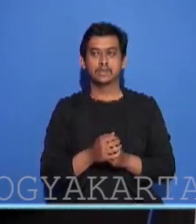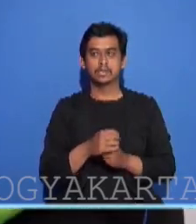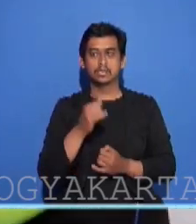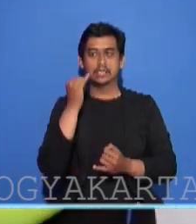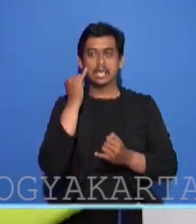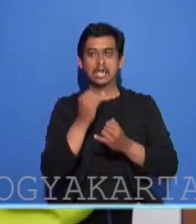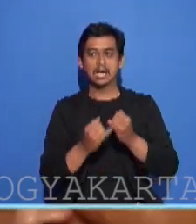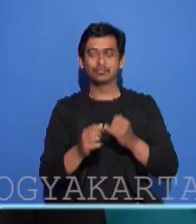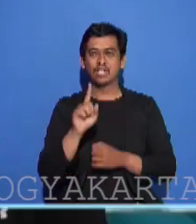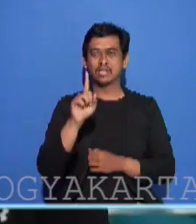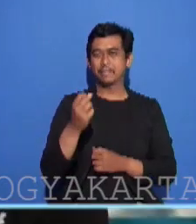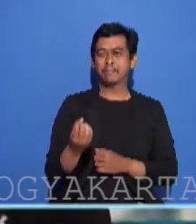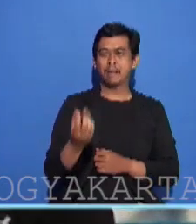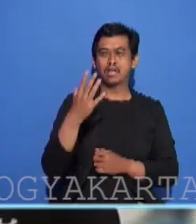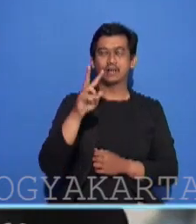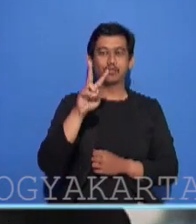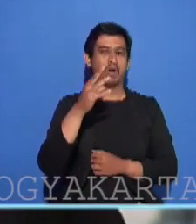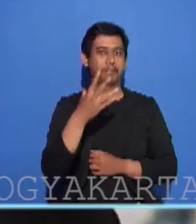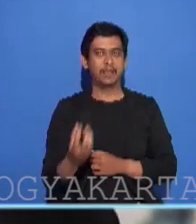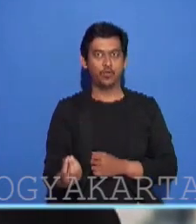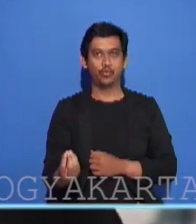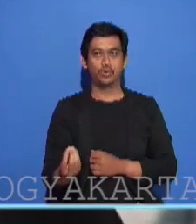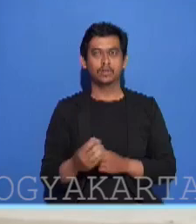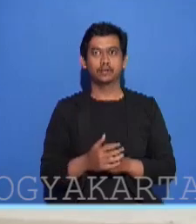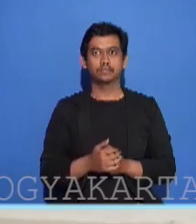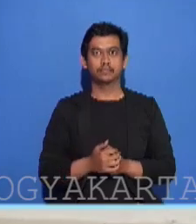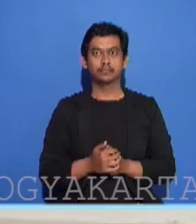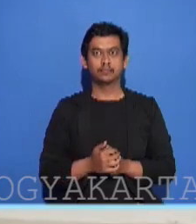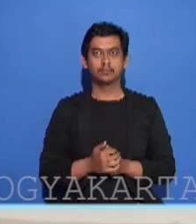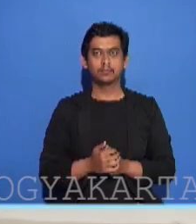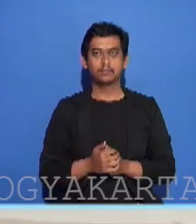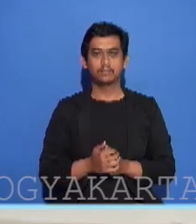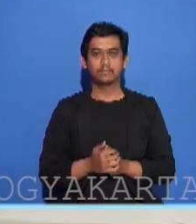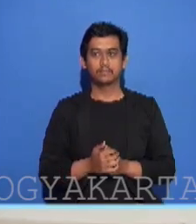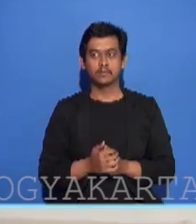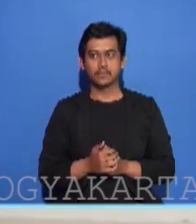satu perak dan dua perunggu demikian Doni Rahmat Norman Novika TVRI Jogjakarta melaporkan